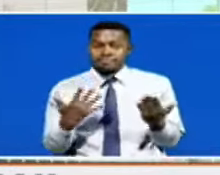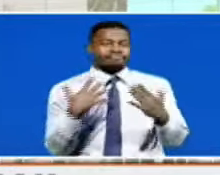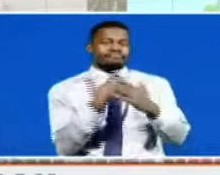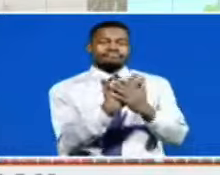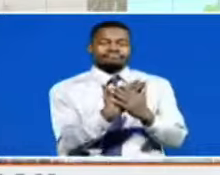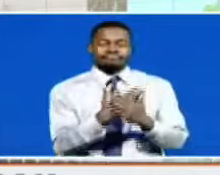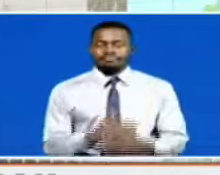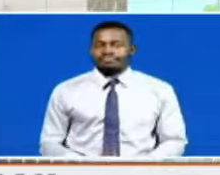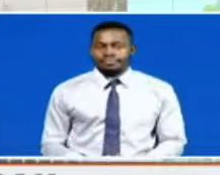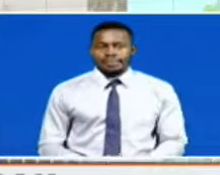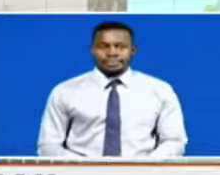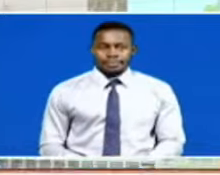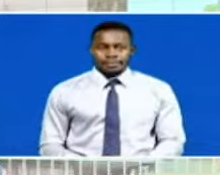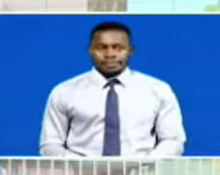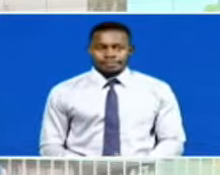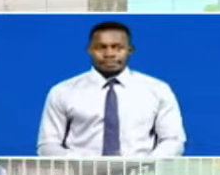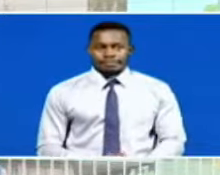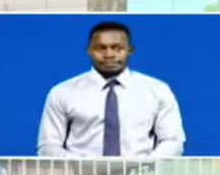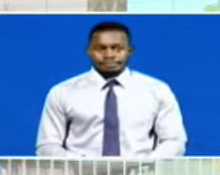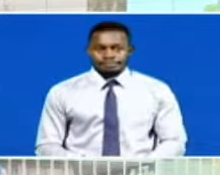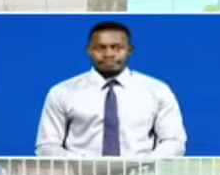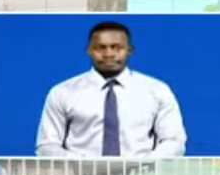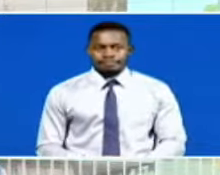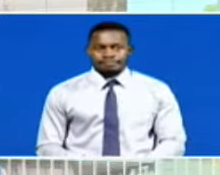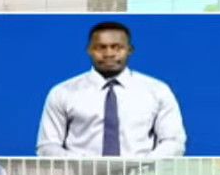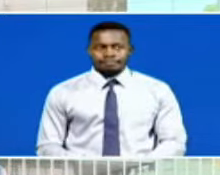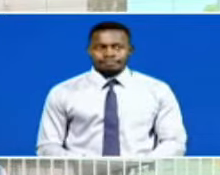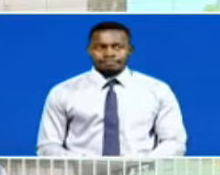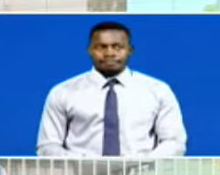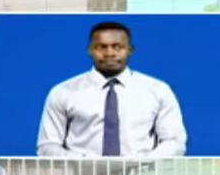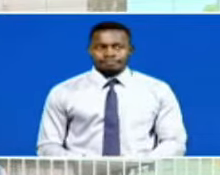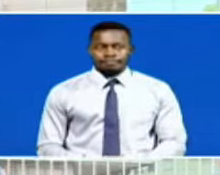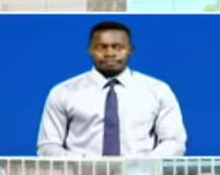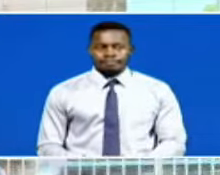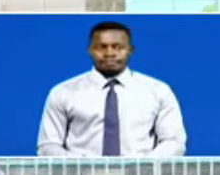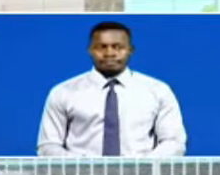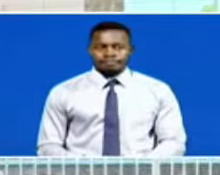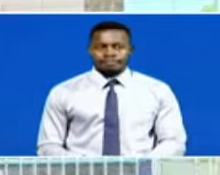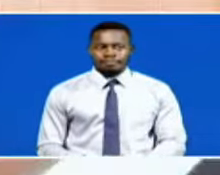Ode Francis, KTN News, katika majengo ya EACC Nairobi.